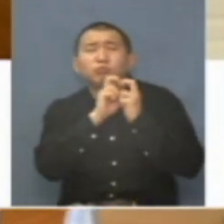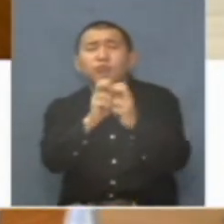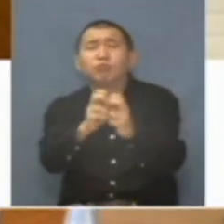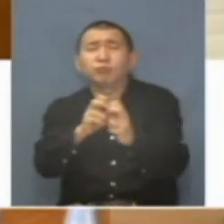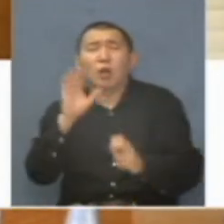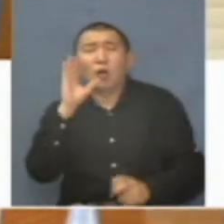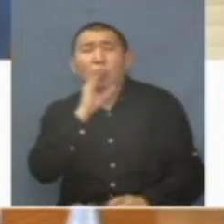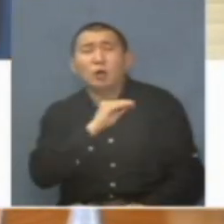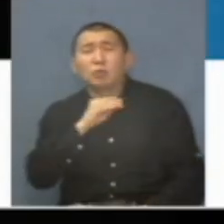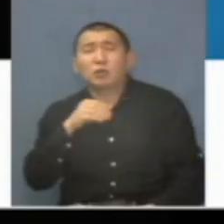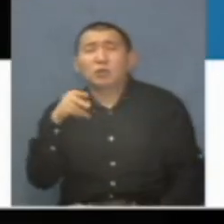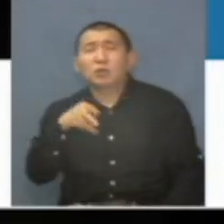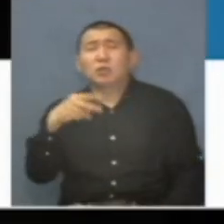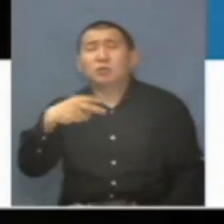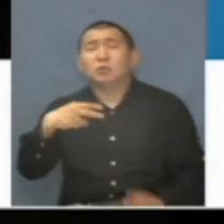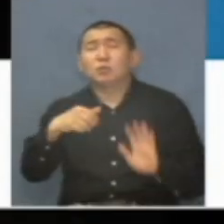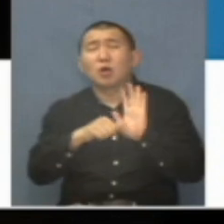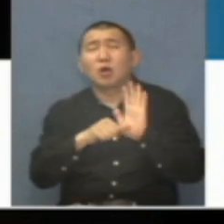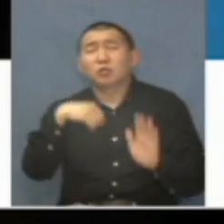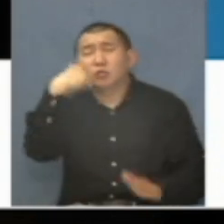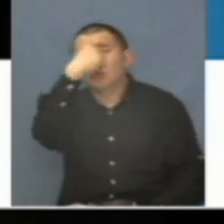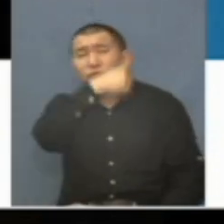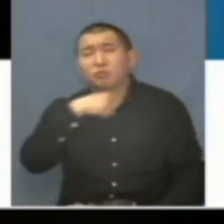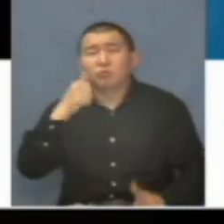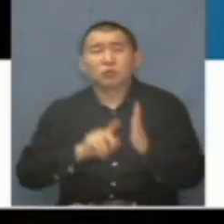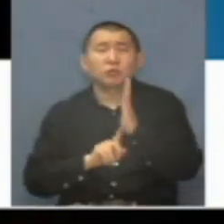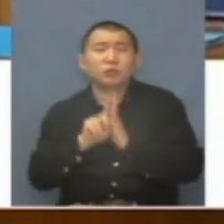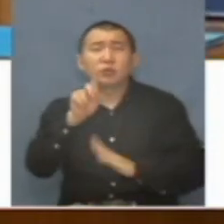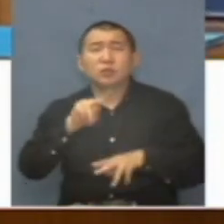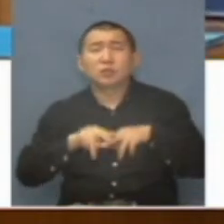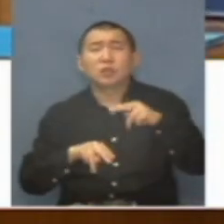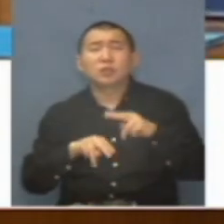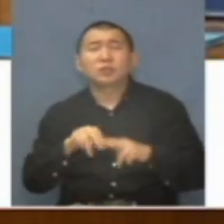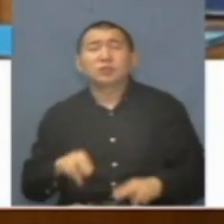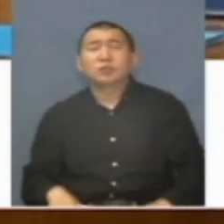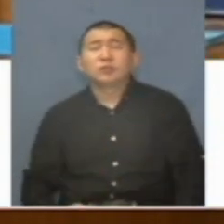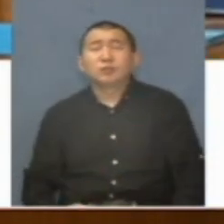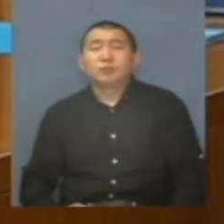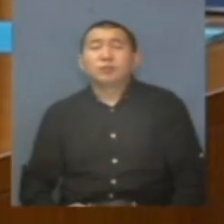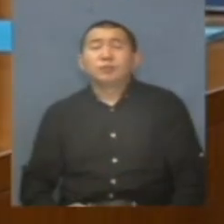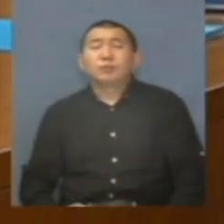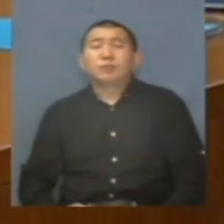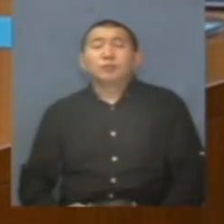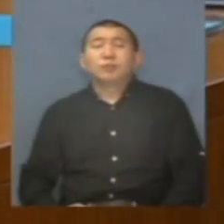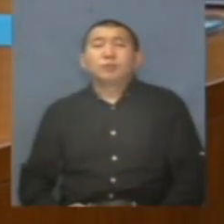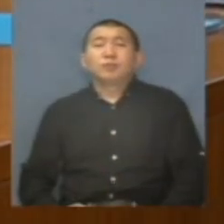кезеңі 2026 жылы басталады. Фатима Тілеханқызы, Мақсат Нығметов, Алтай ақпарат.